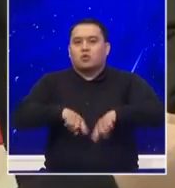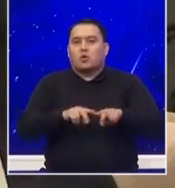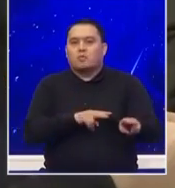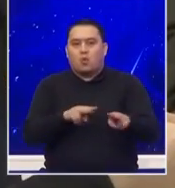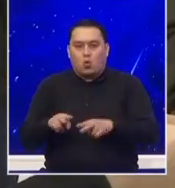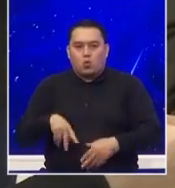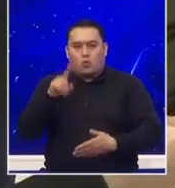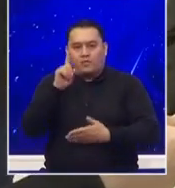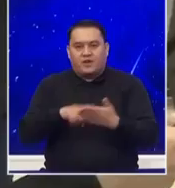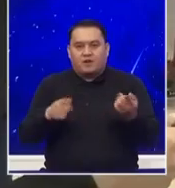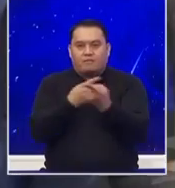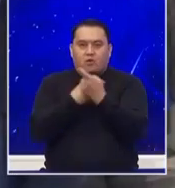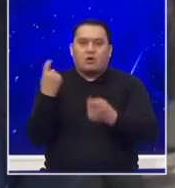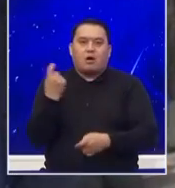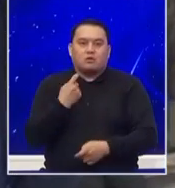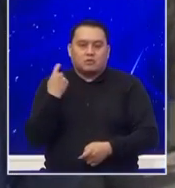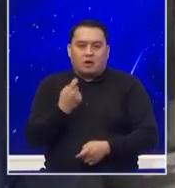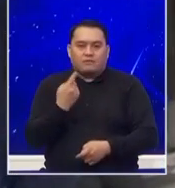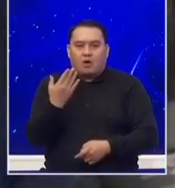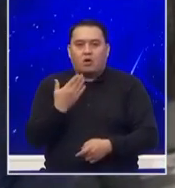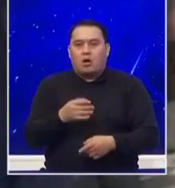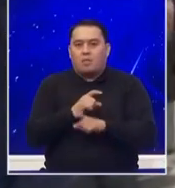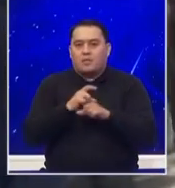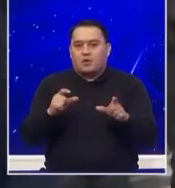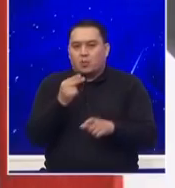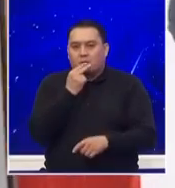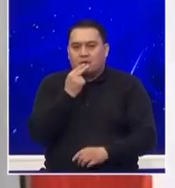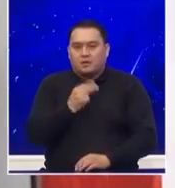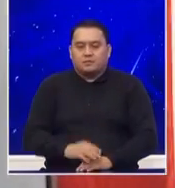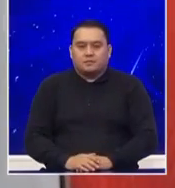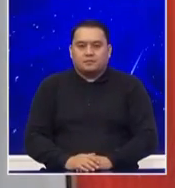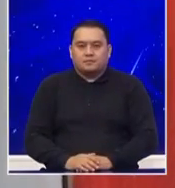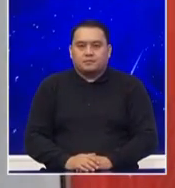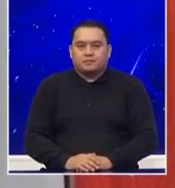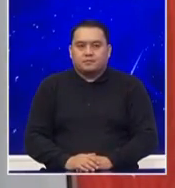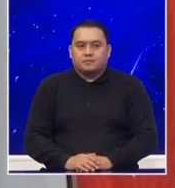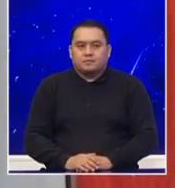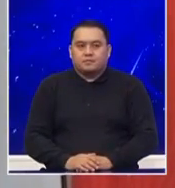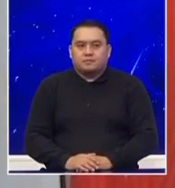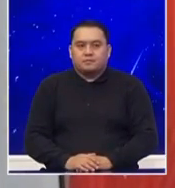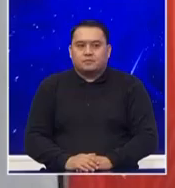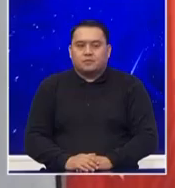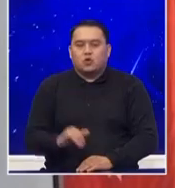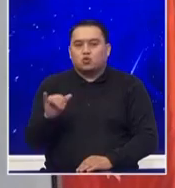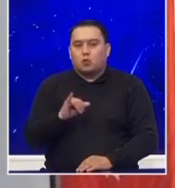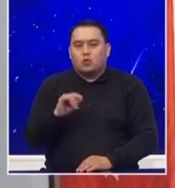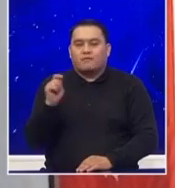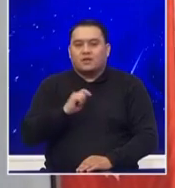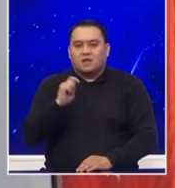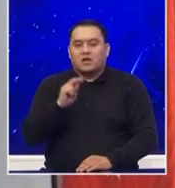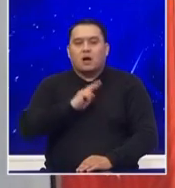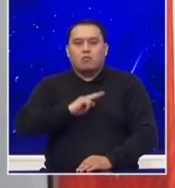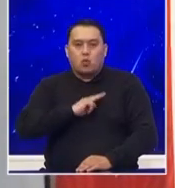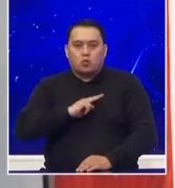группы уведомили владельцев торговых точек и объектов питания. В субботу, воскресенье работаете? Хорошо. С 15 января